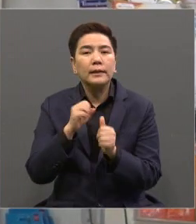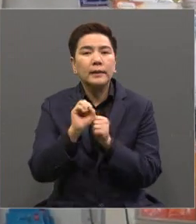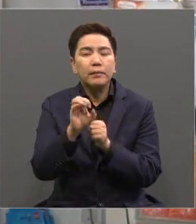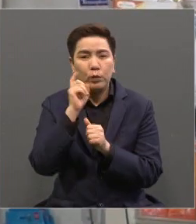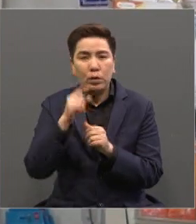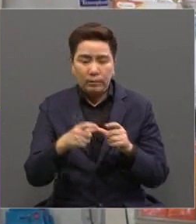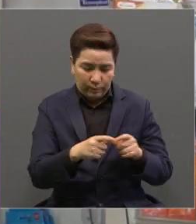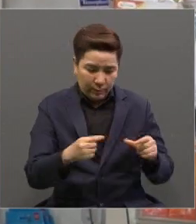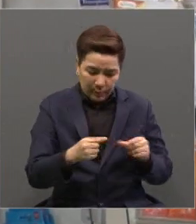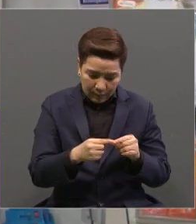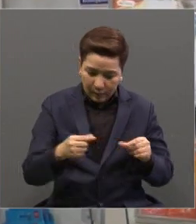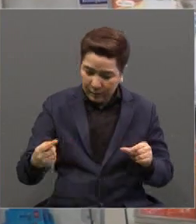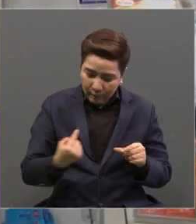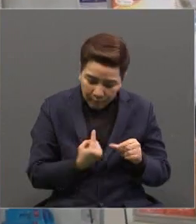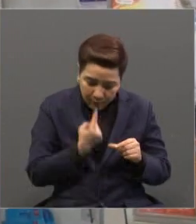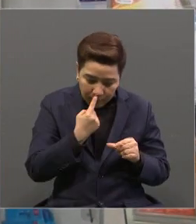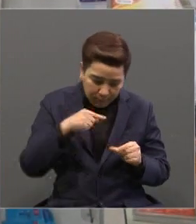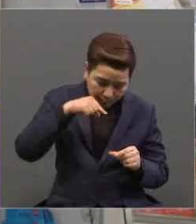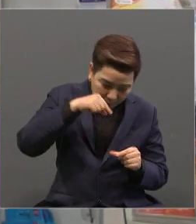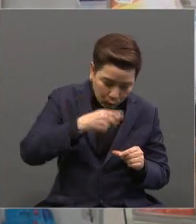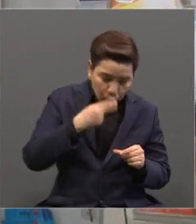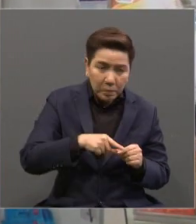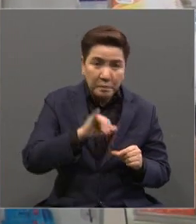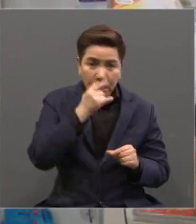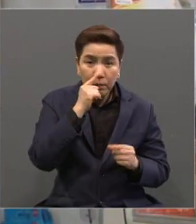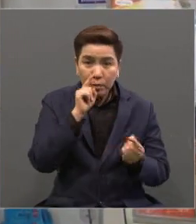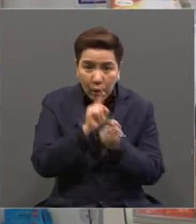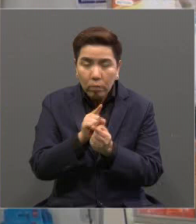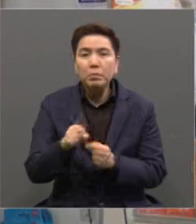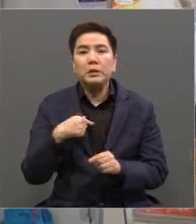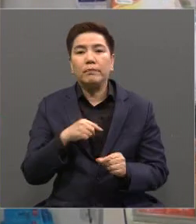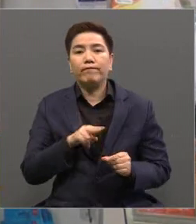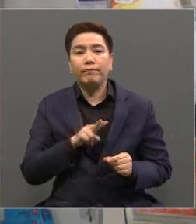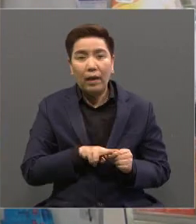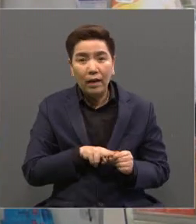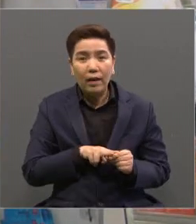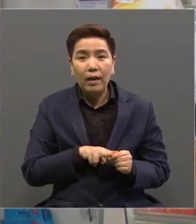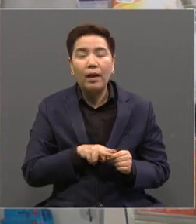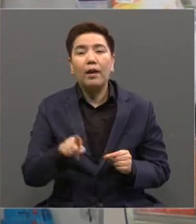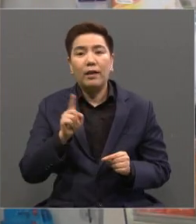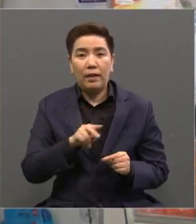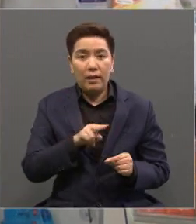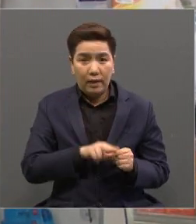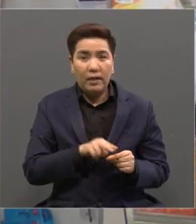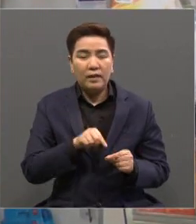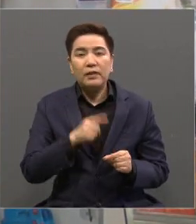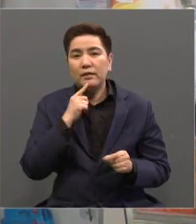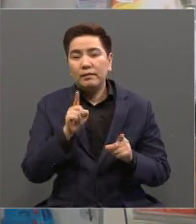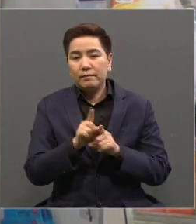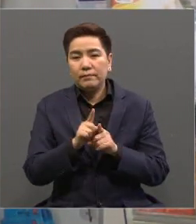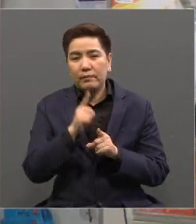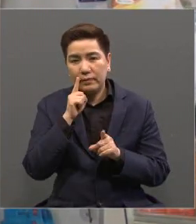ตรวจ atkเนอะก็ปรากฏว่าบางเคสที่เราเจอเราตรวจตรวจก็เป็นโควิดเนาะก็คือ